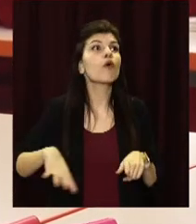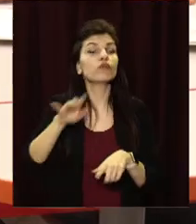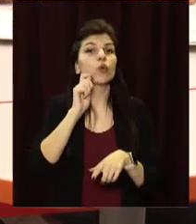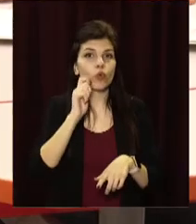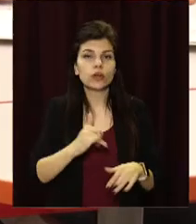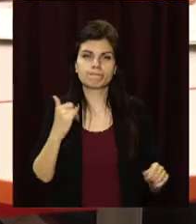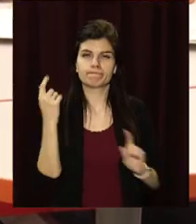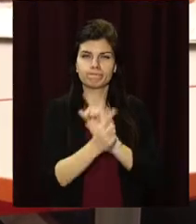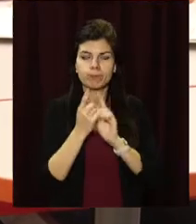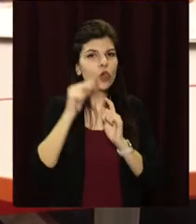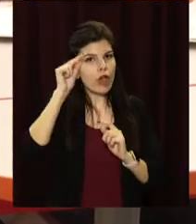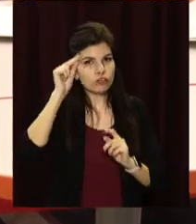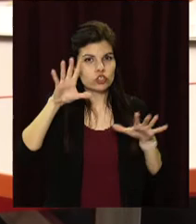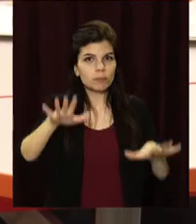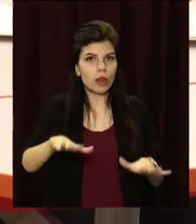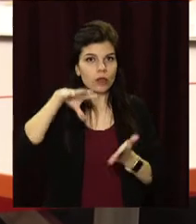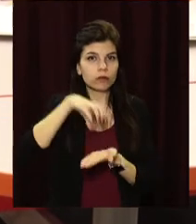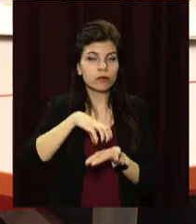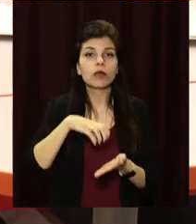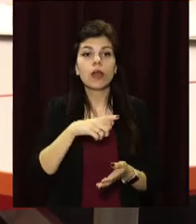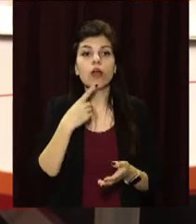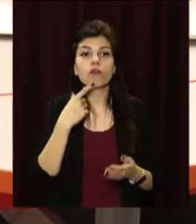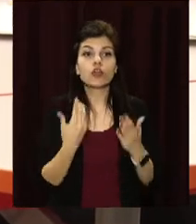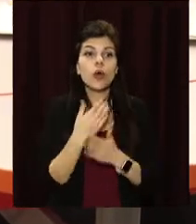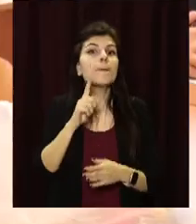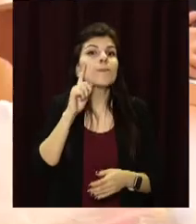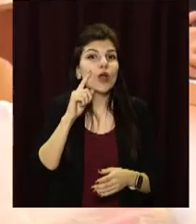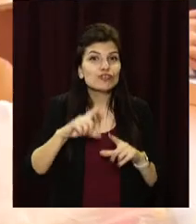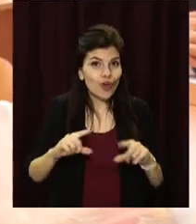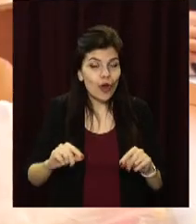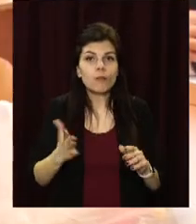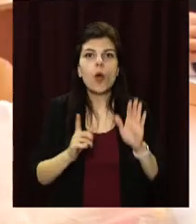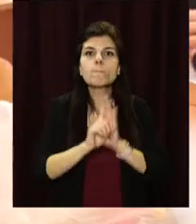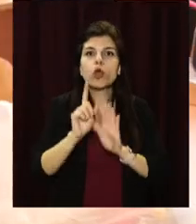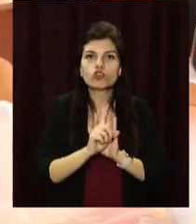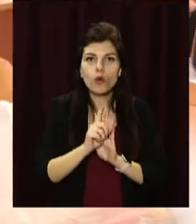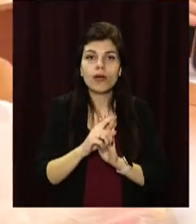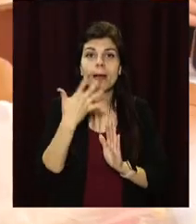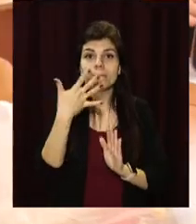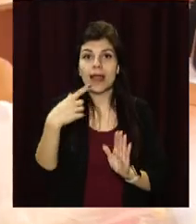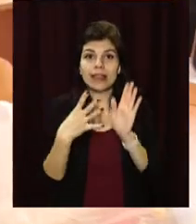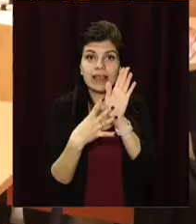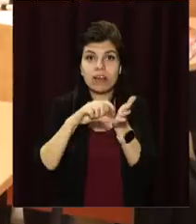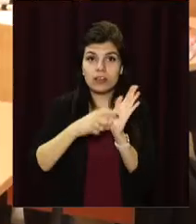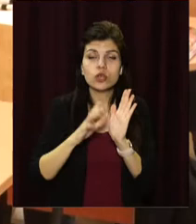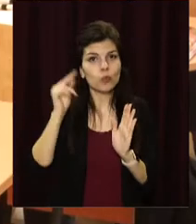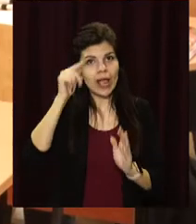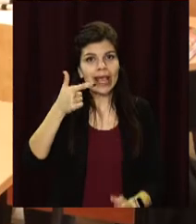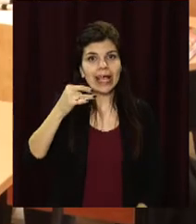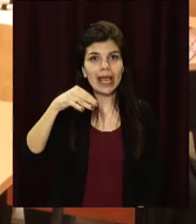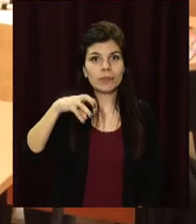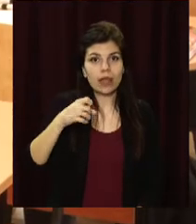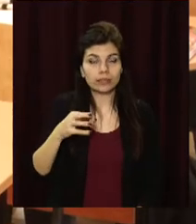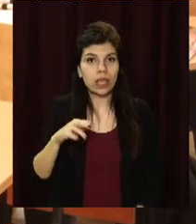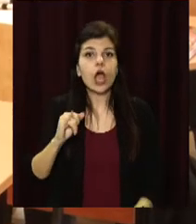трансформація навчальних закладів. За новим законом, замість молодшої школи буде початкова. Учні 5-9 вчитимуться у гімназіях, а ось старшокласники